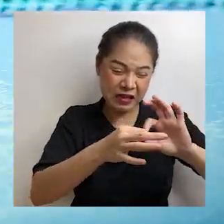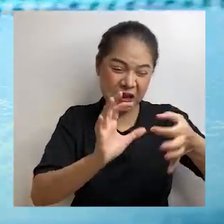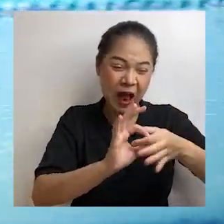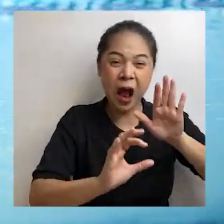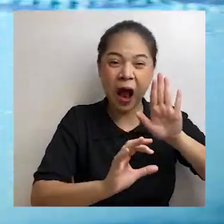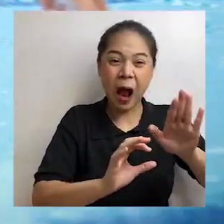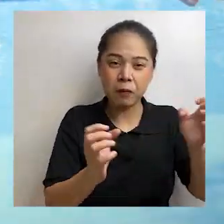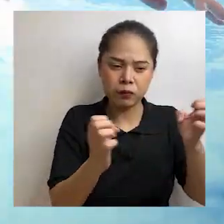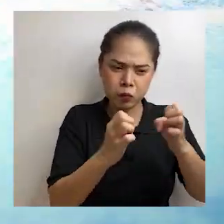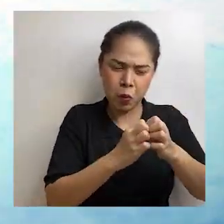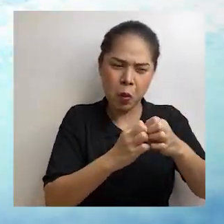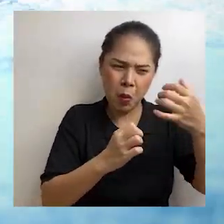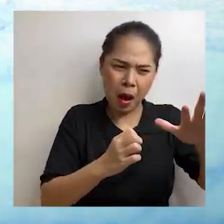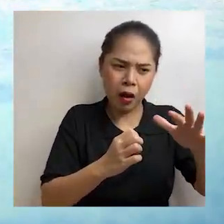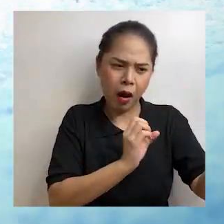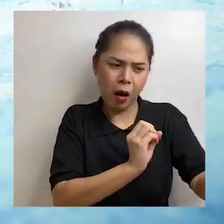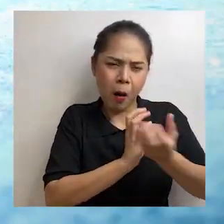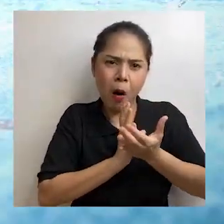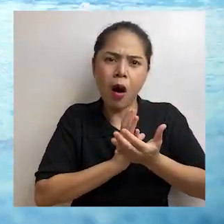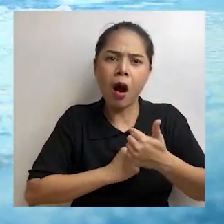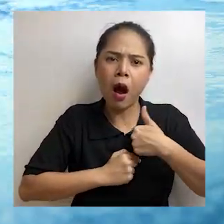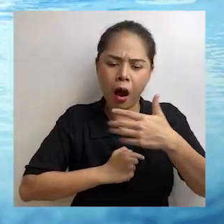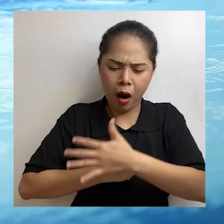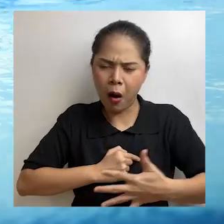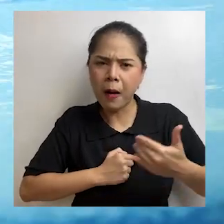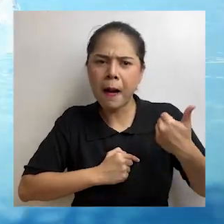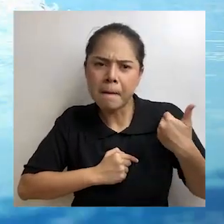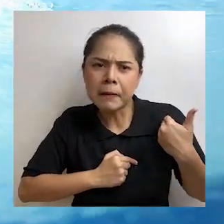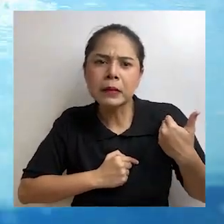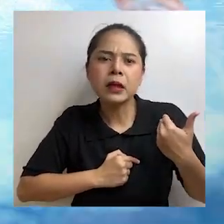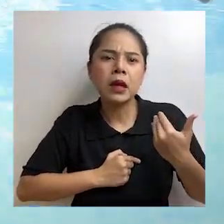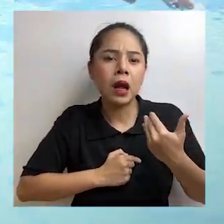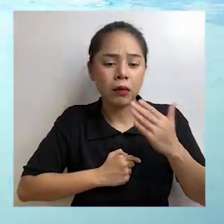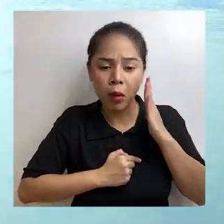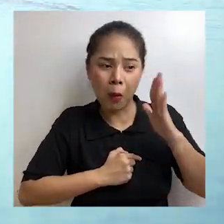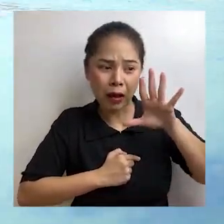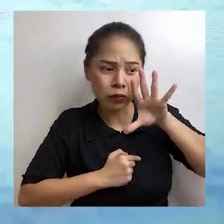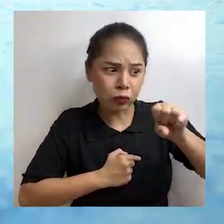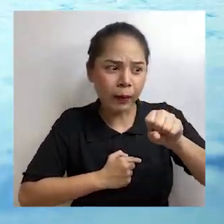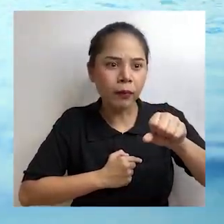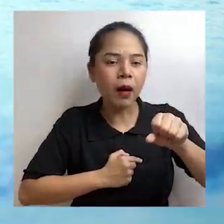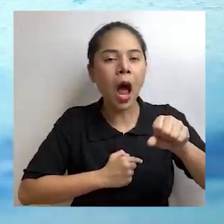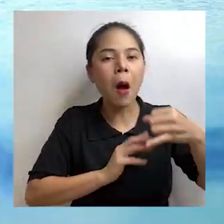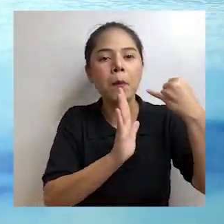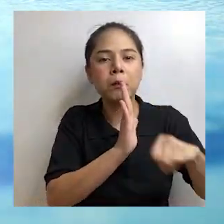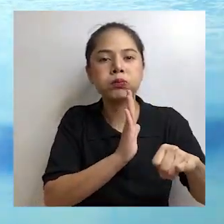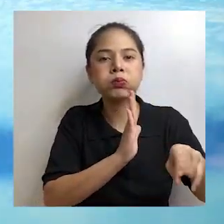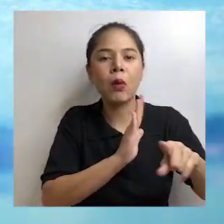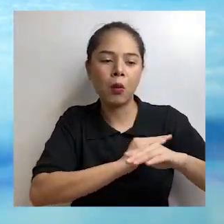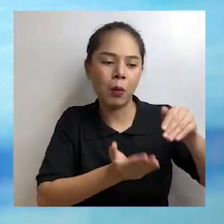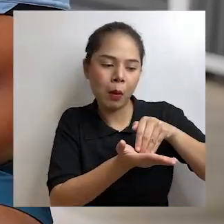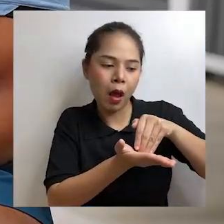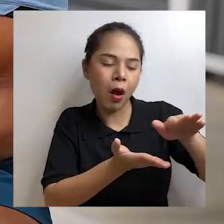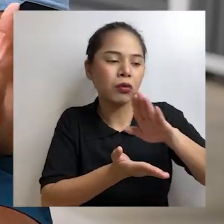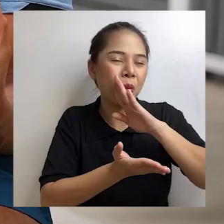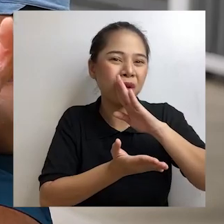ครับเพราะว่ามันเสี่ยงต่อการเกิดผลข้างเคียงเสี่ยงต่อการโดนแบนอนาคตต่างๆที่มันจะกําลังจะดีขึ้นม